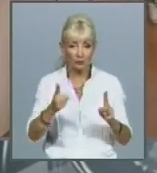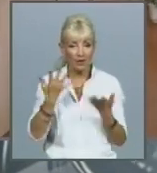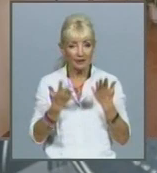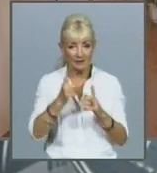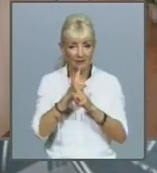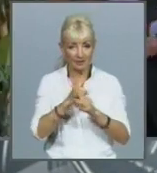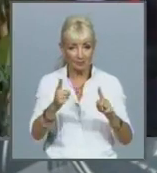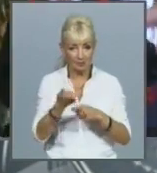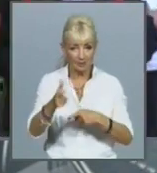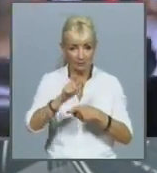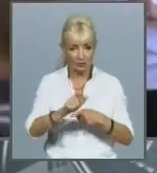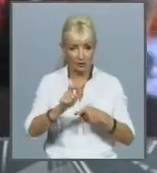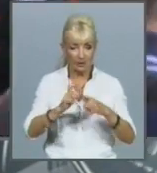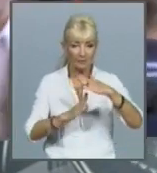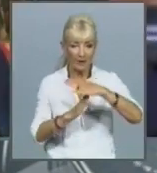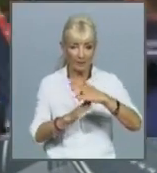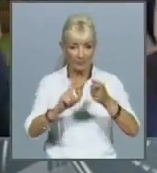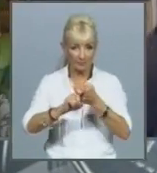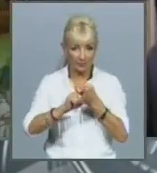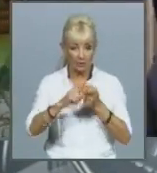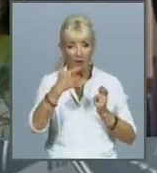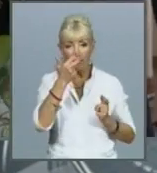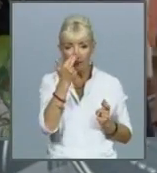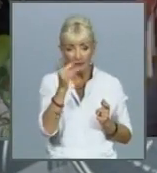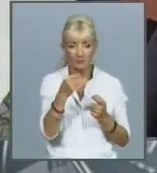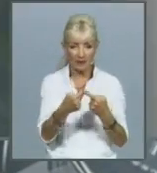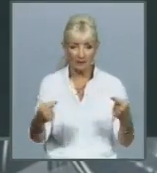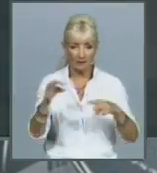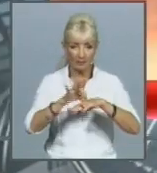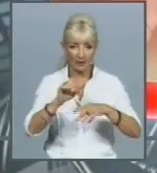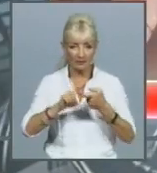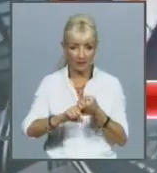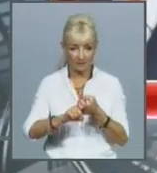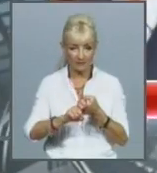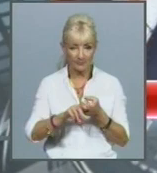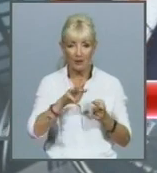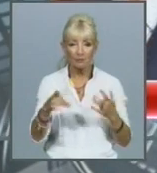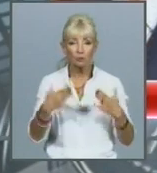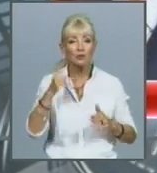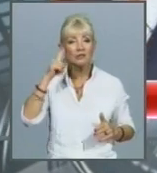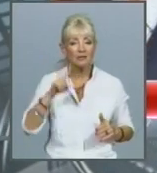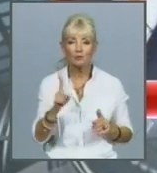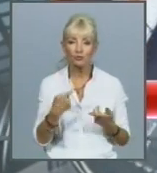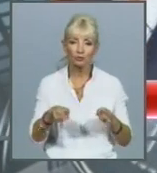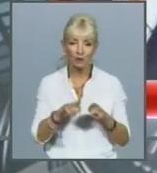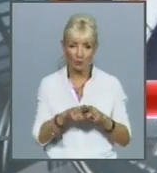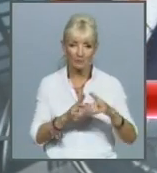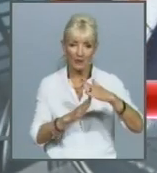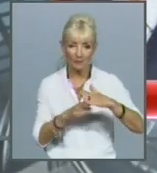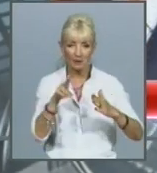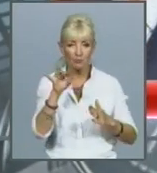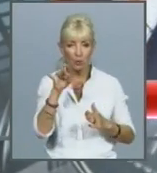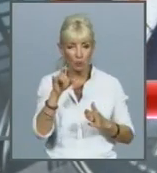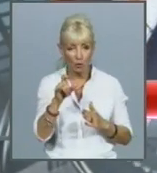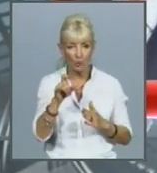буде перевищено епідпоріг щодо грипу та грипоподібних захворювань. Ми вже знаємо, що таке епідпоріг умовний не